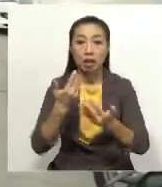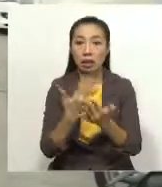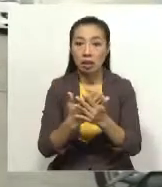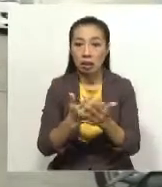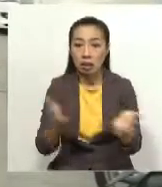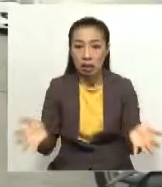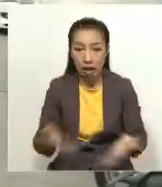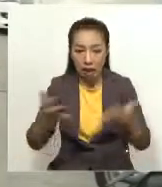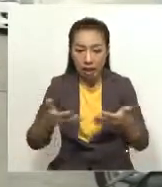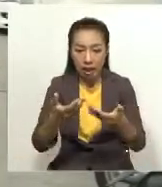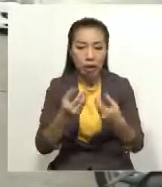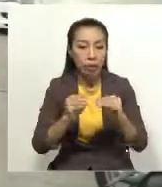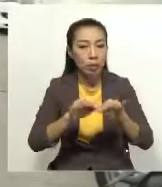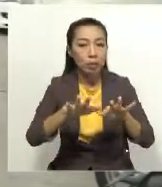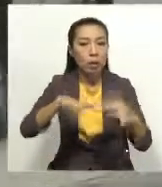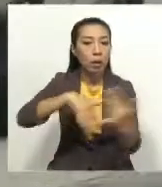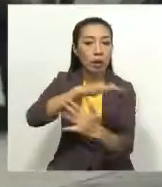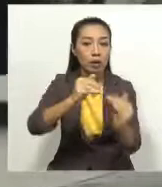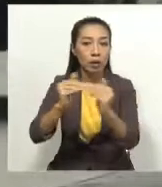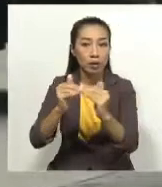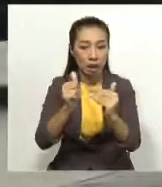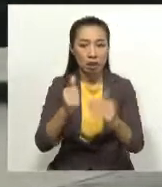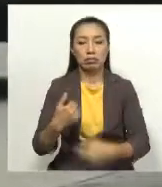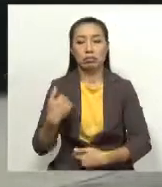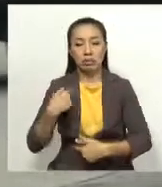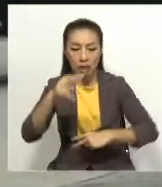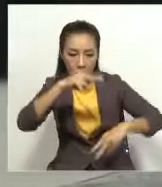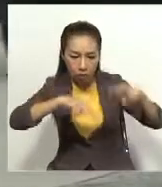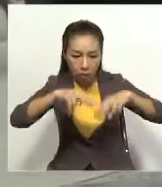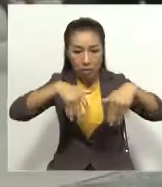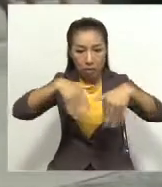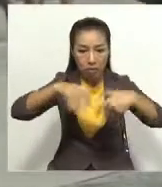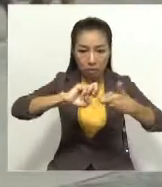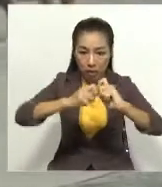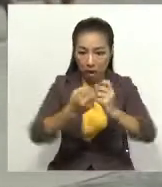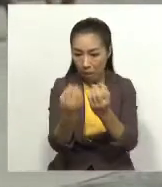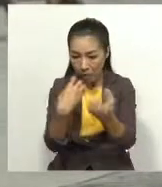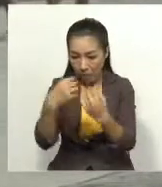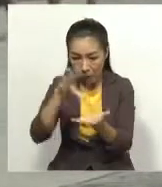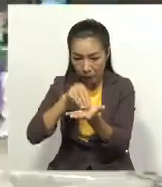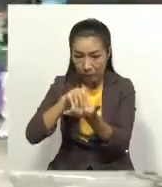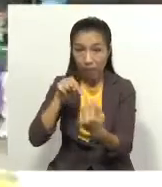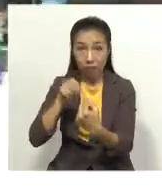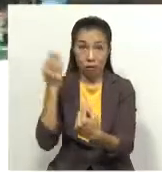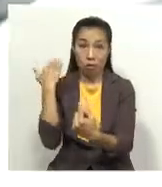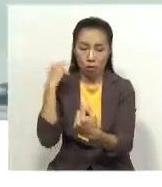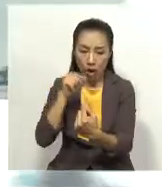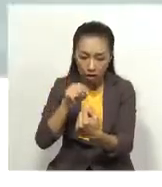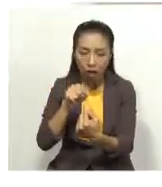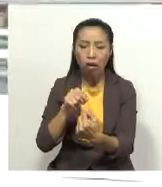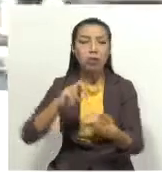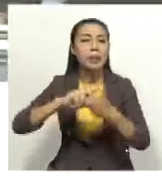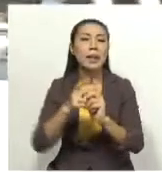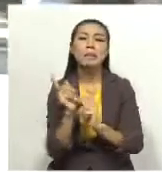องในลักษณะไร้รอยต่อและจากการตรวจเยี่ยมและรับฟังปัญหาของประชาชนเมื่อวานนี้ยังพบว่าเป็นปัญหา